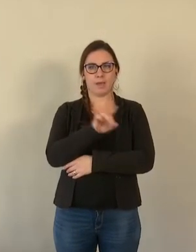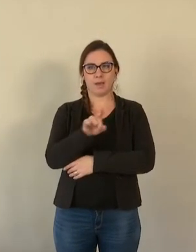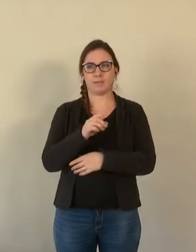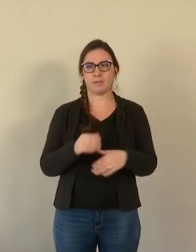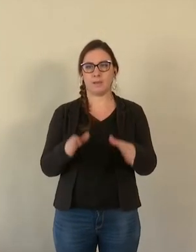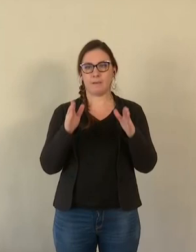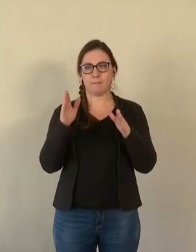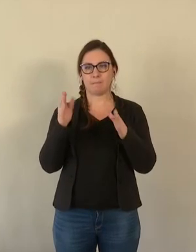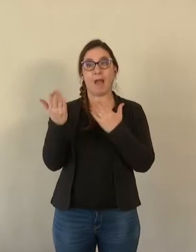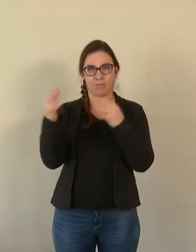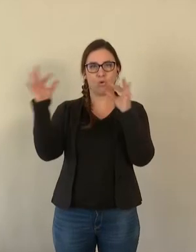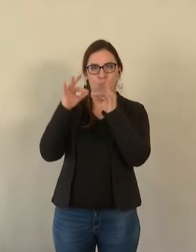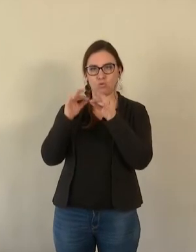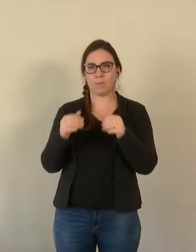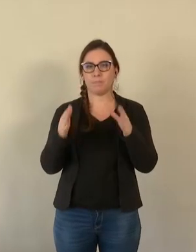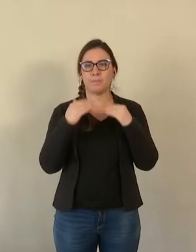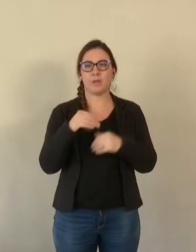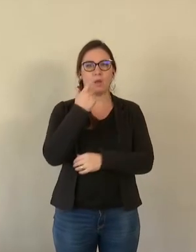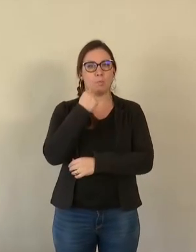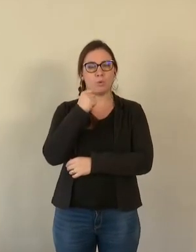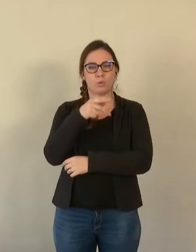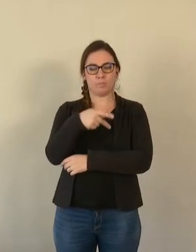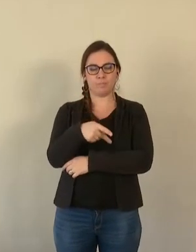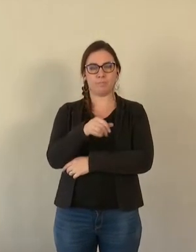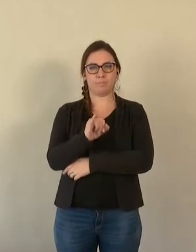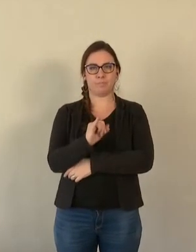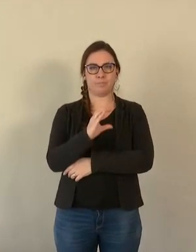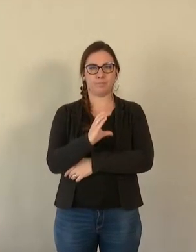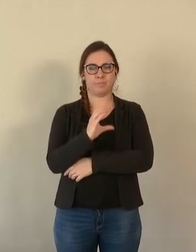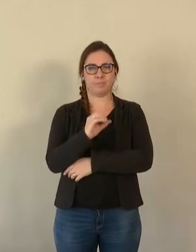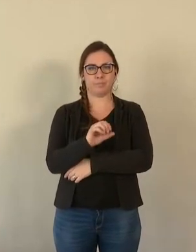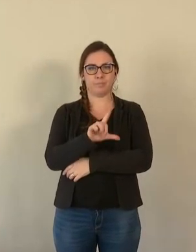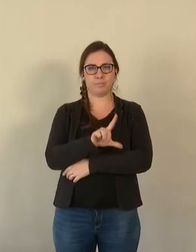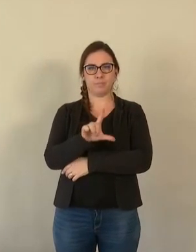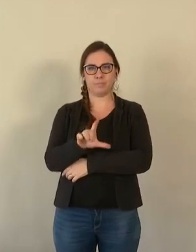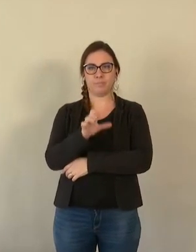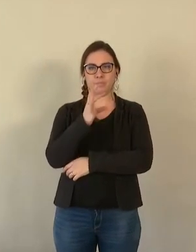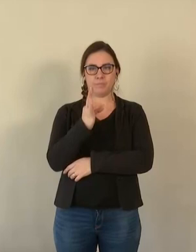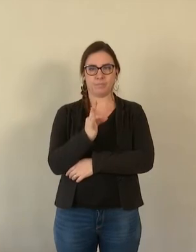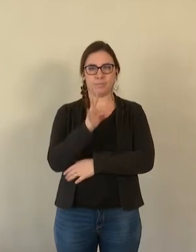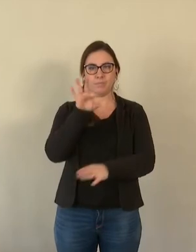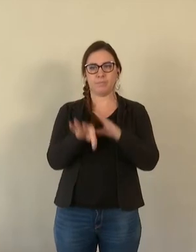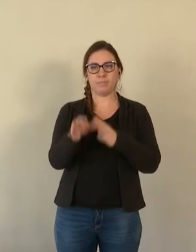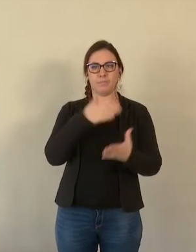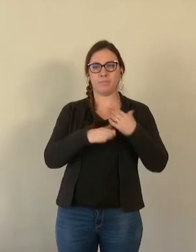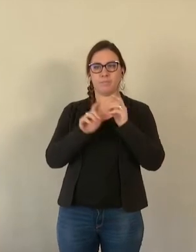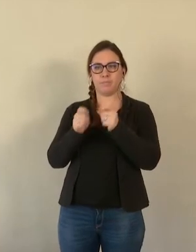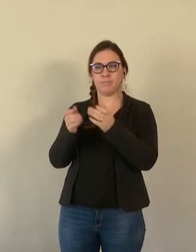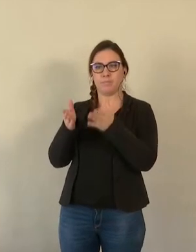confesson Céline donne pouvoir à Madame pour la séance Salima